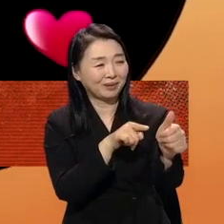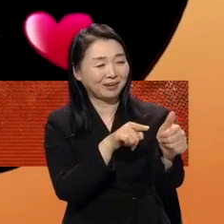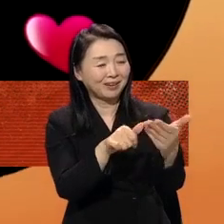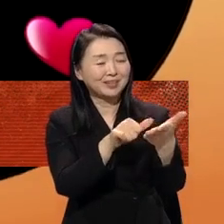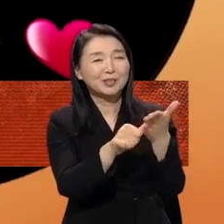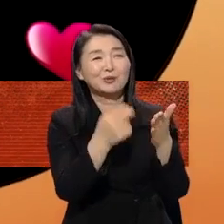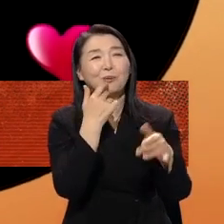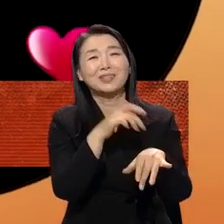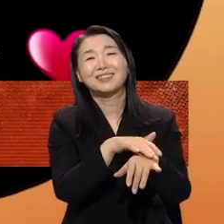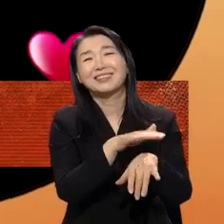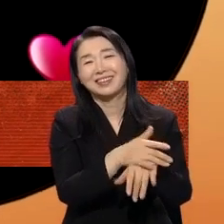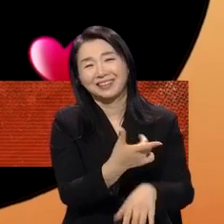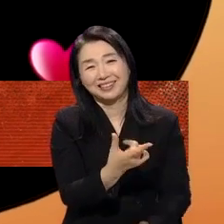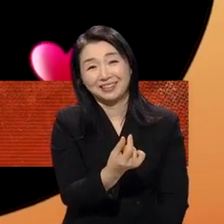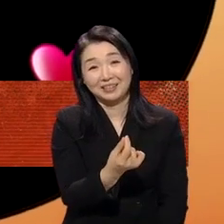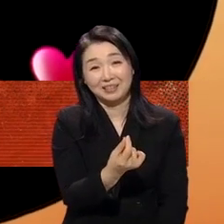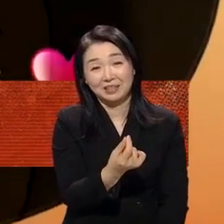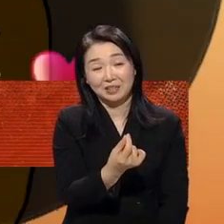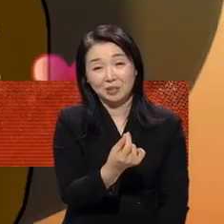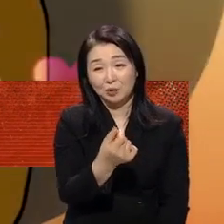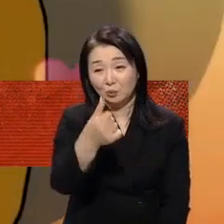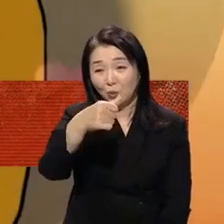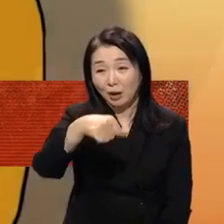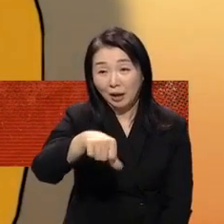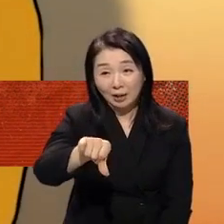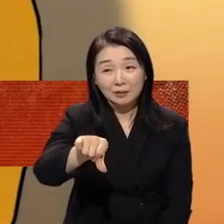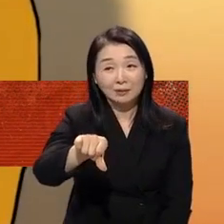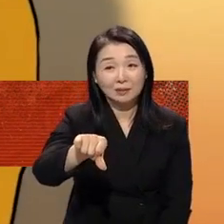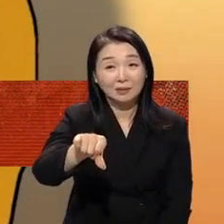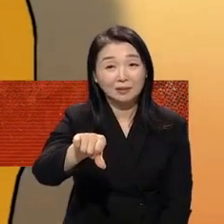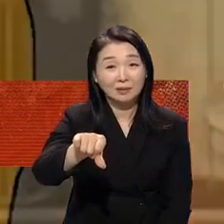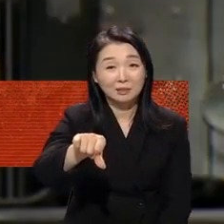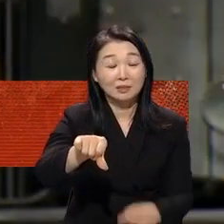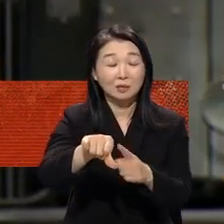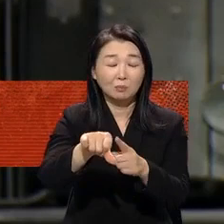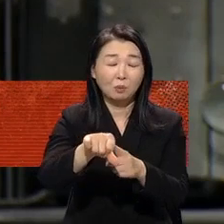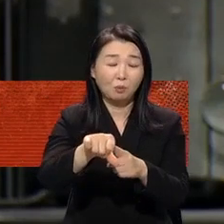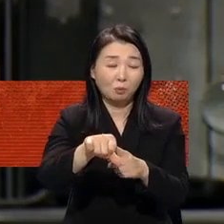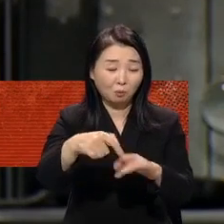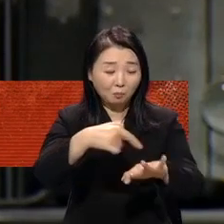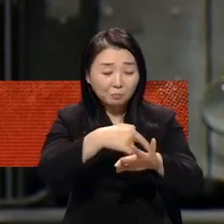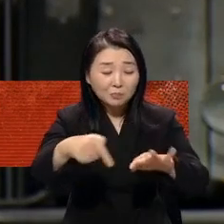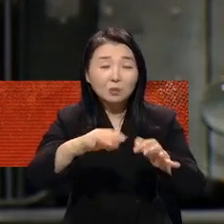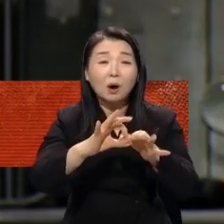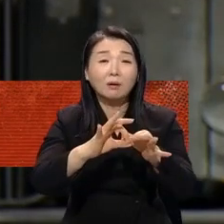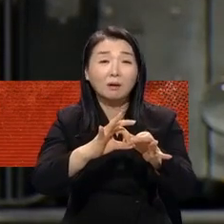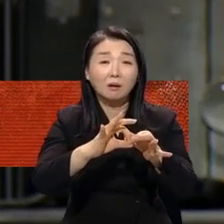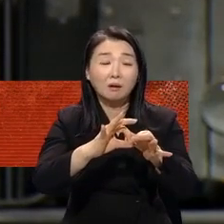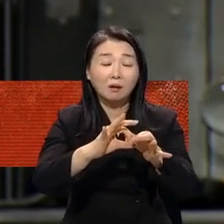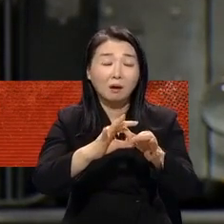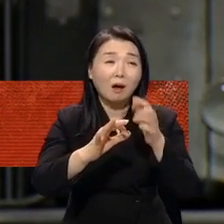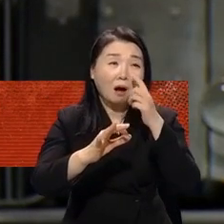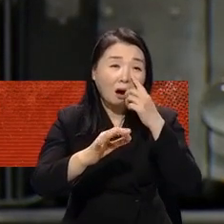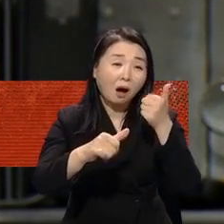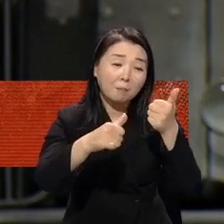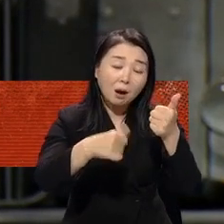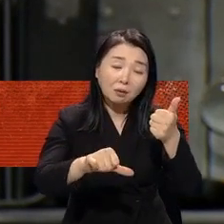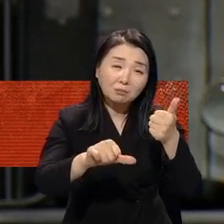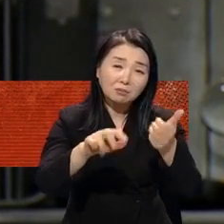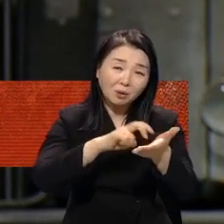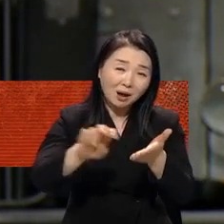지우는 스타일로 보입니다 그리고 또 아들 부부는 아들은 핏줄이 아아 연락을 하지 않는다고 하고 또 싫다고